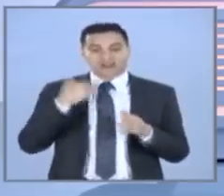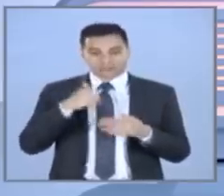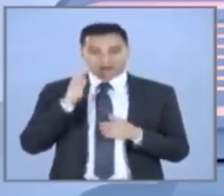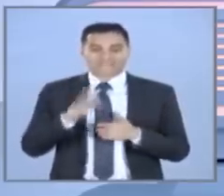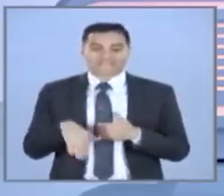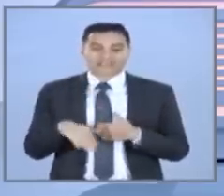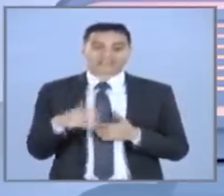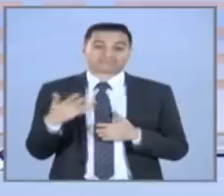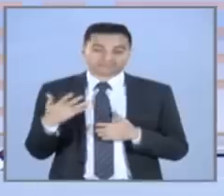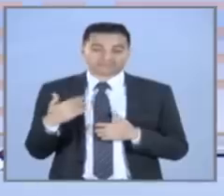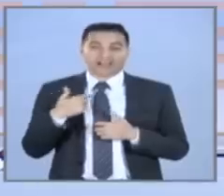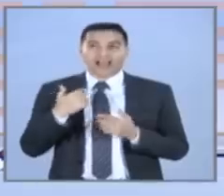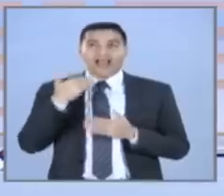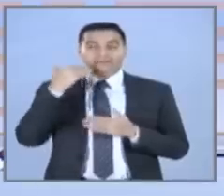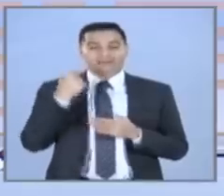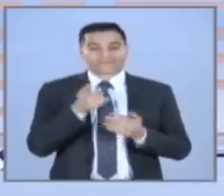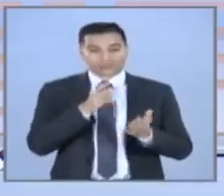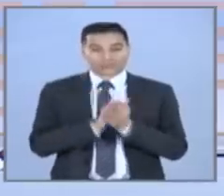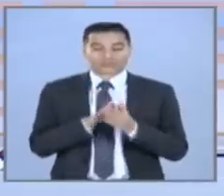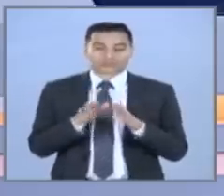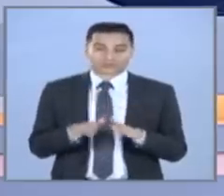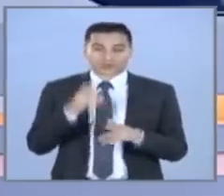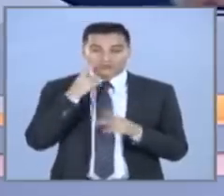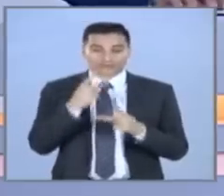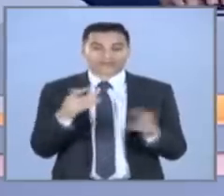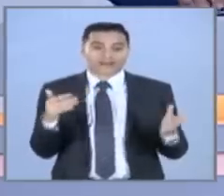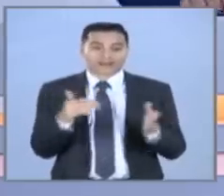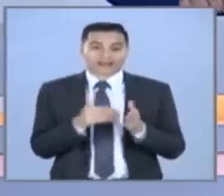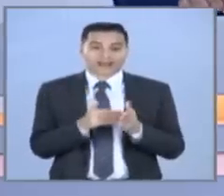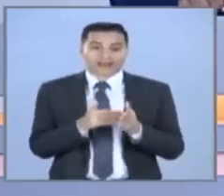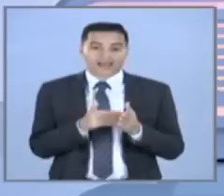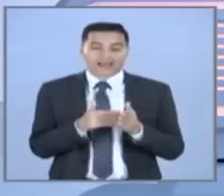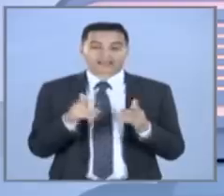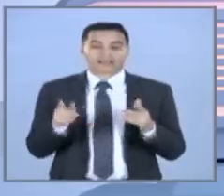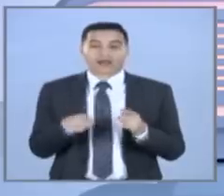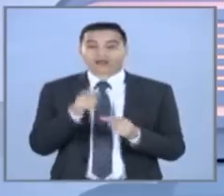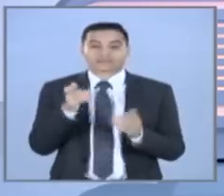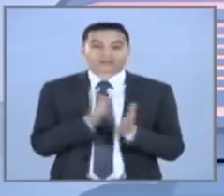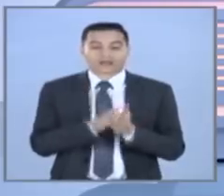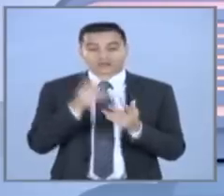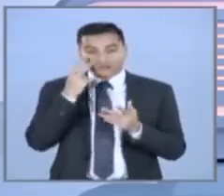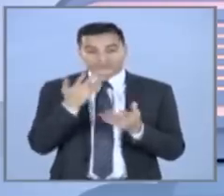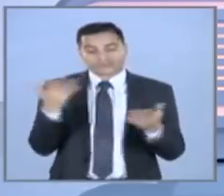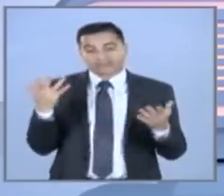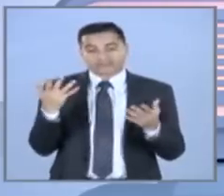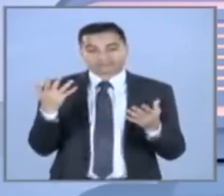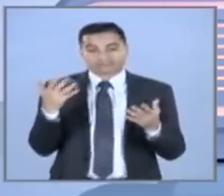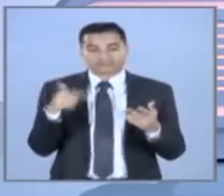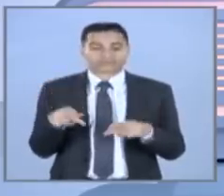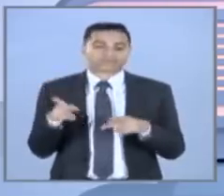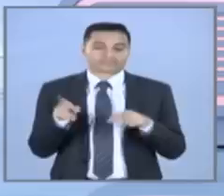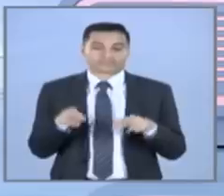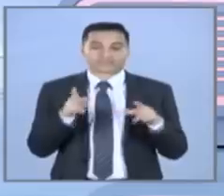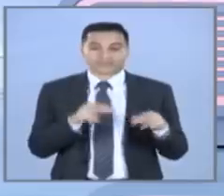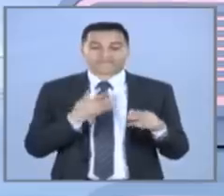كده، فالامل هيفضل موجود لما نشوف هيحصل ايه مع السؤال الاول. خلينا